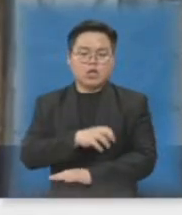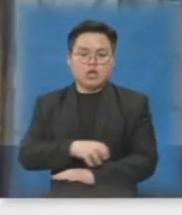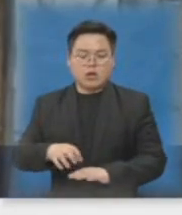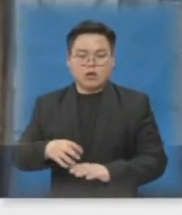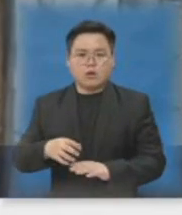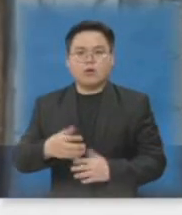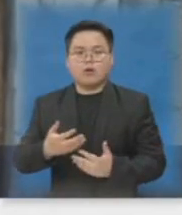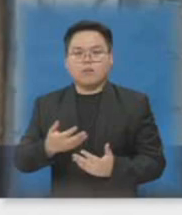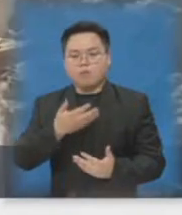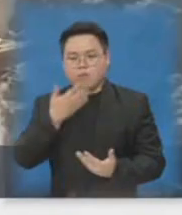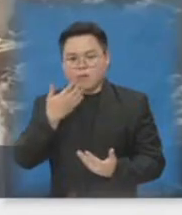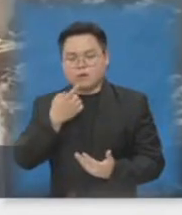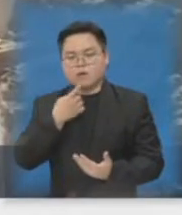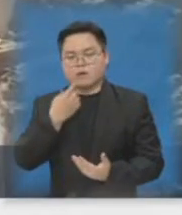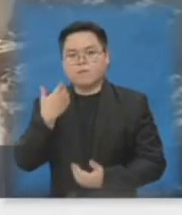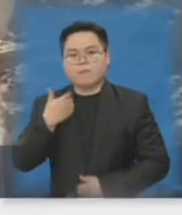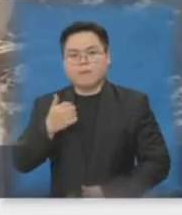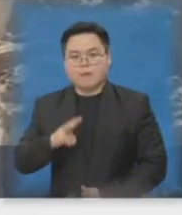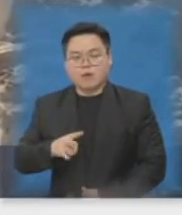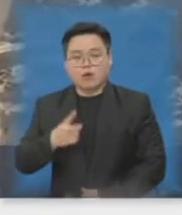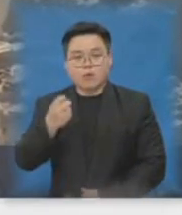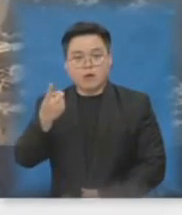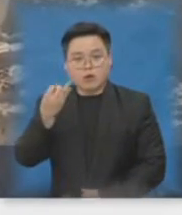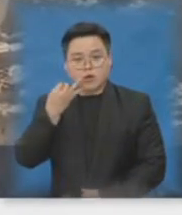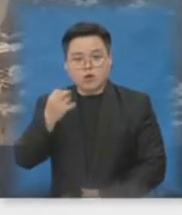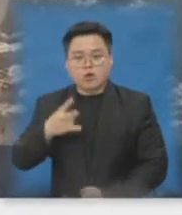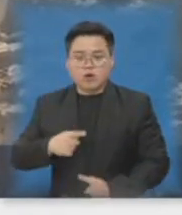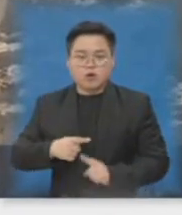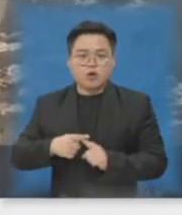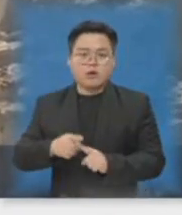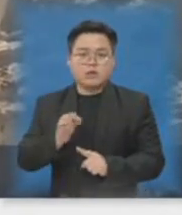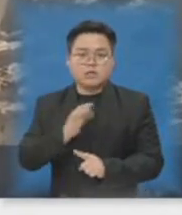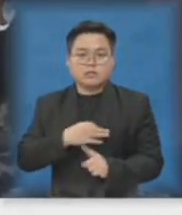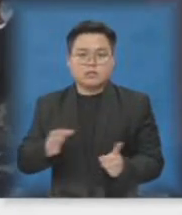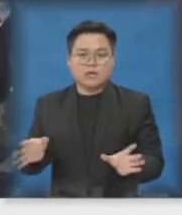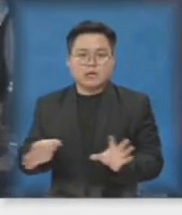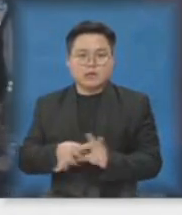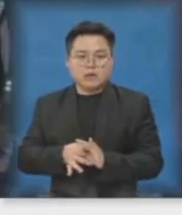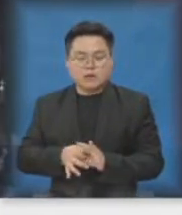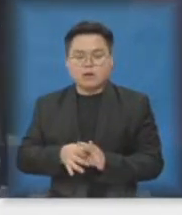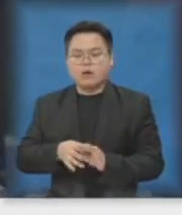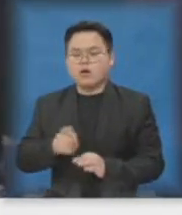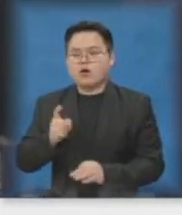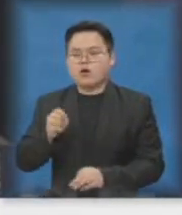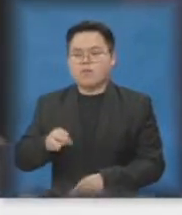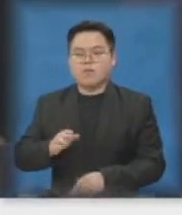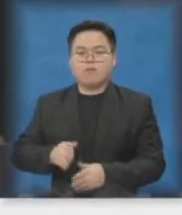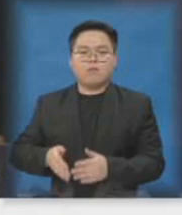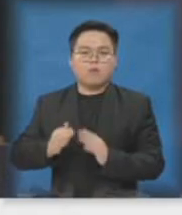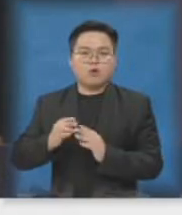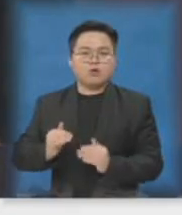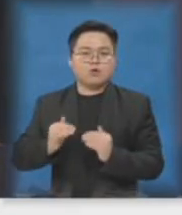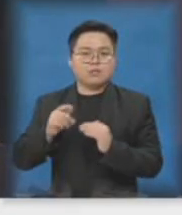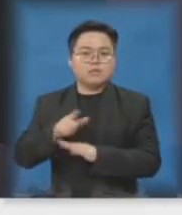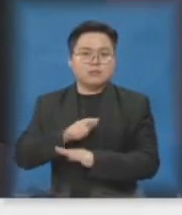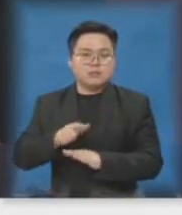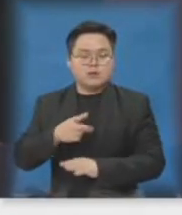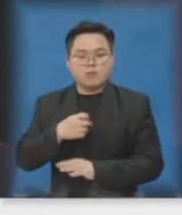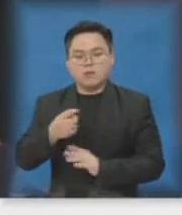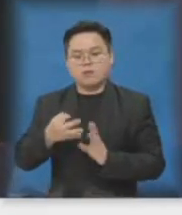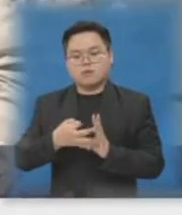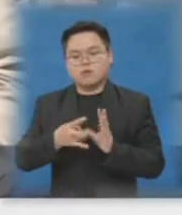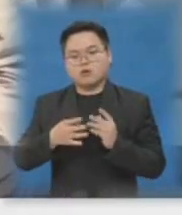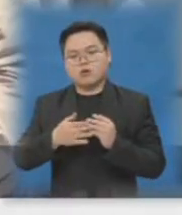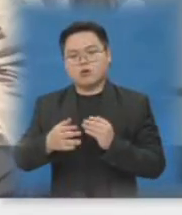газраас тус орон сууцнуудыг ашиглахыг хориглосон байдаг ба хот байгуулалтын хөгжлийн газраас 2018 оноос хойш 21 удаа